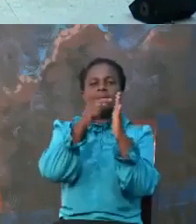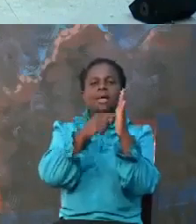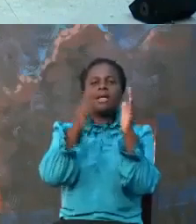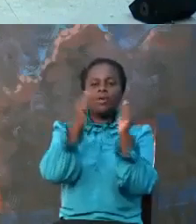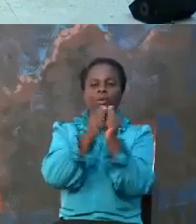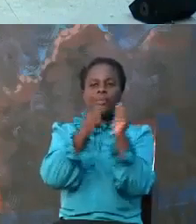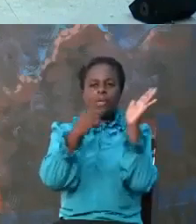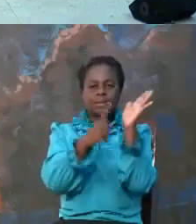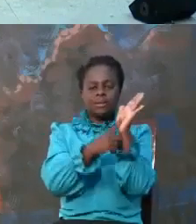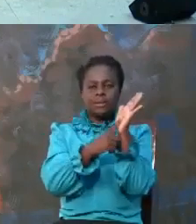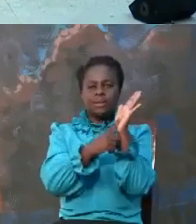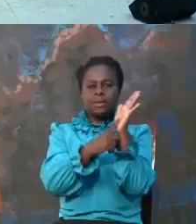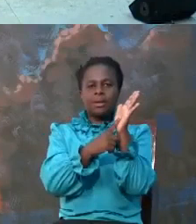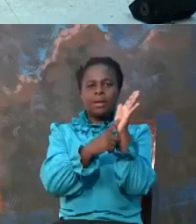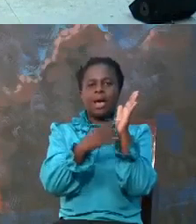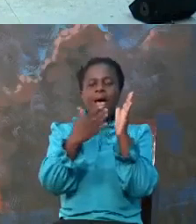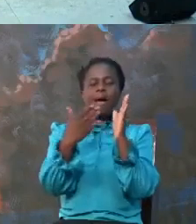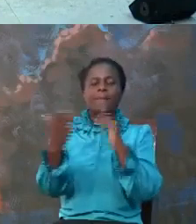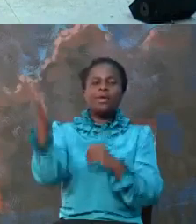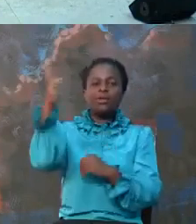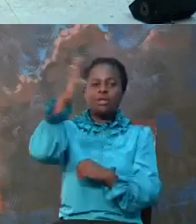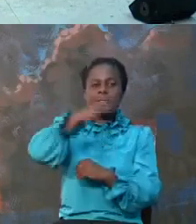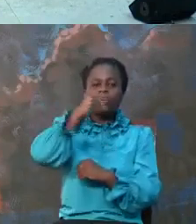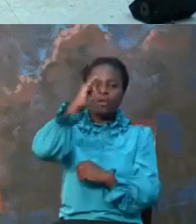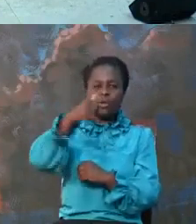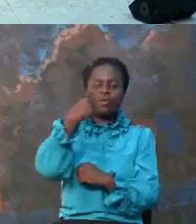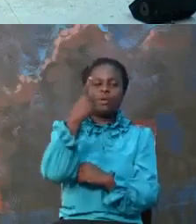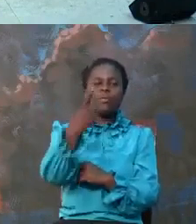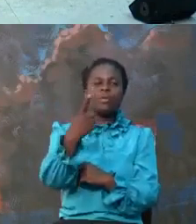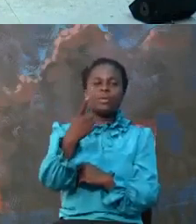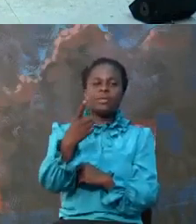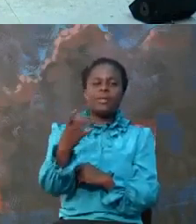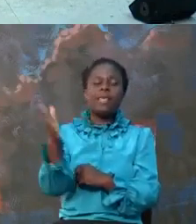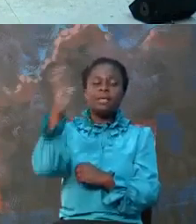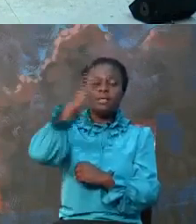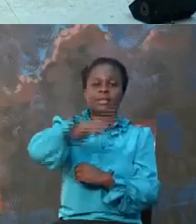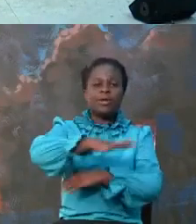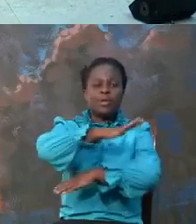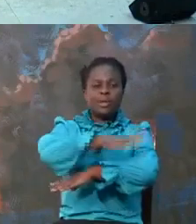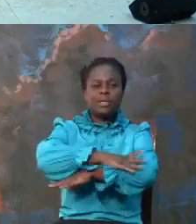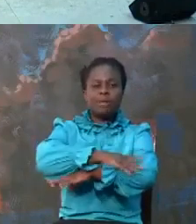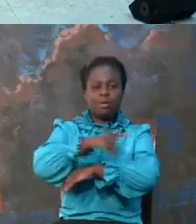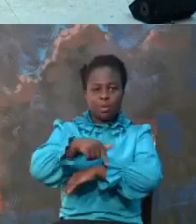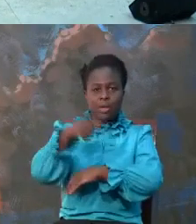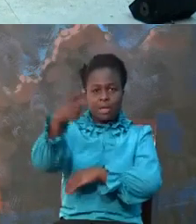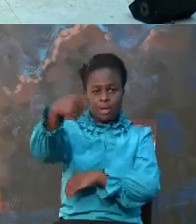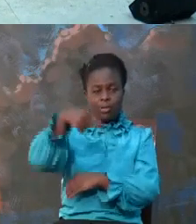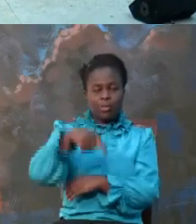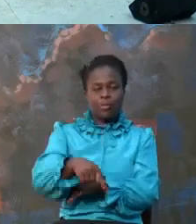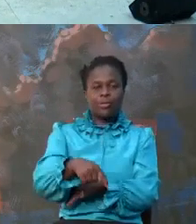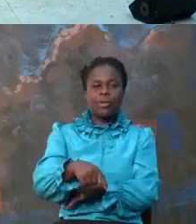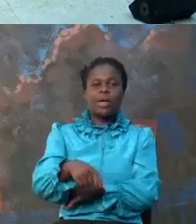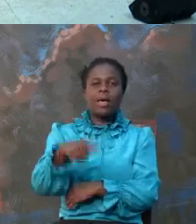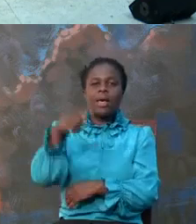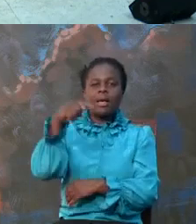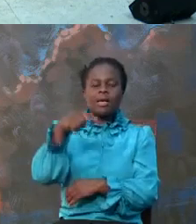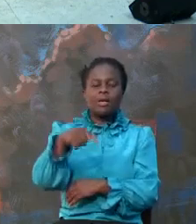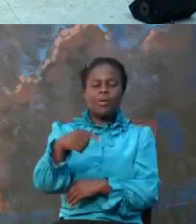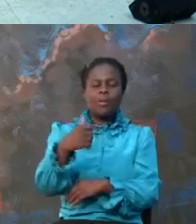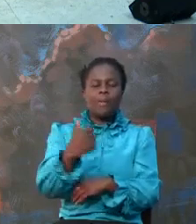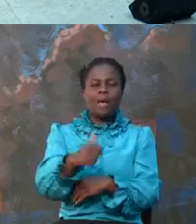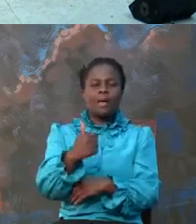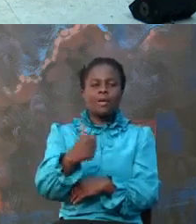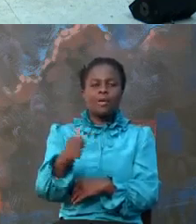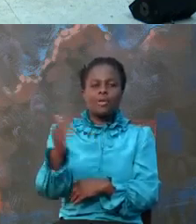16 ambayo ni siku ya Jumamosi, siku ya Sabato hii inayokuja leo, nikiwa ni siku chache tu